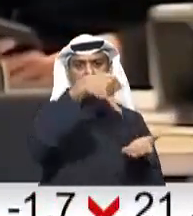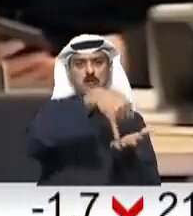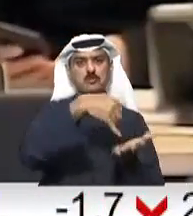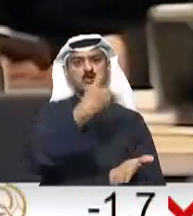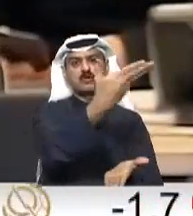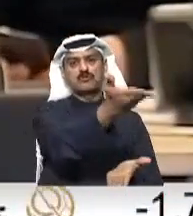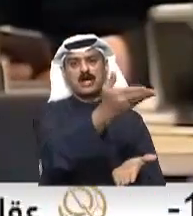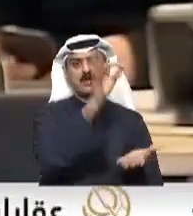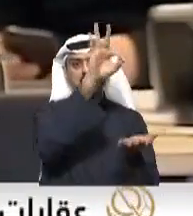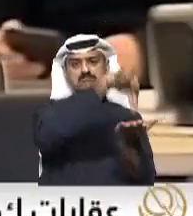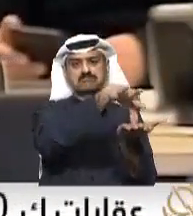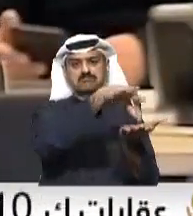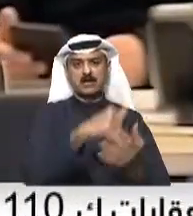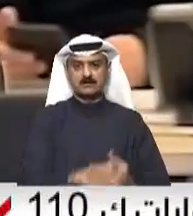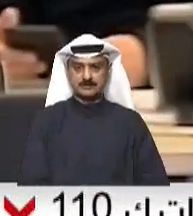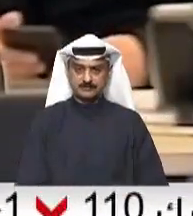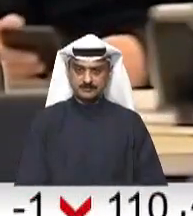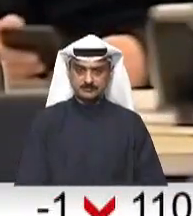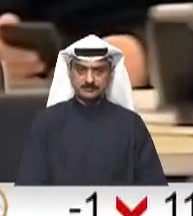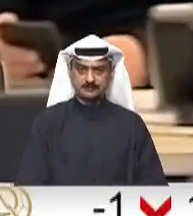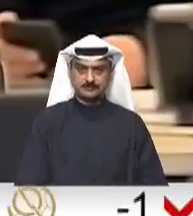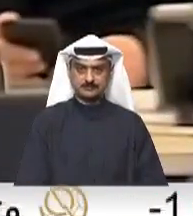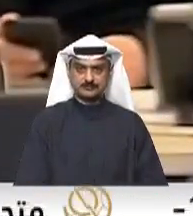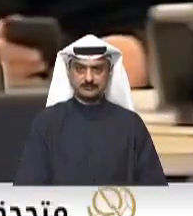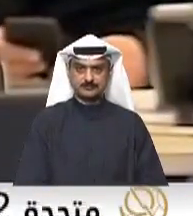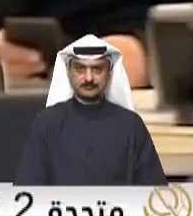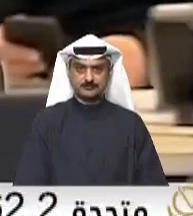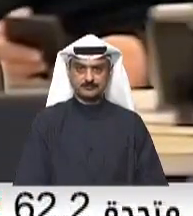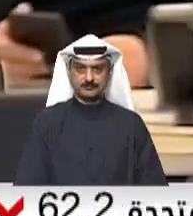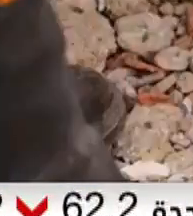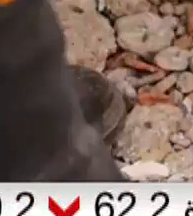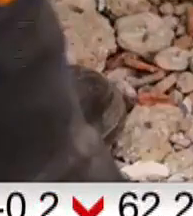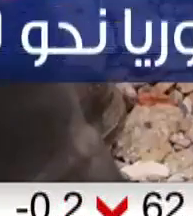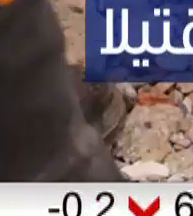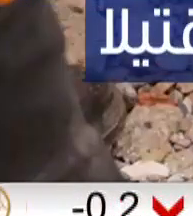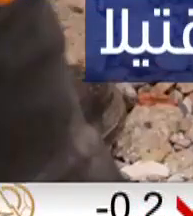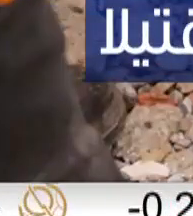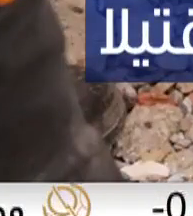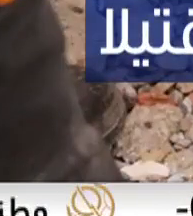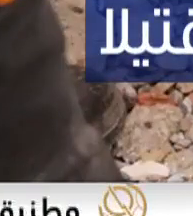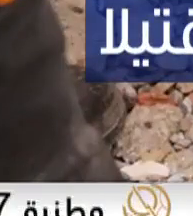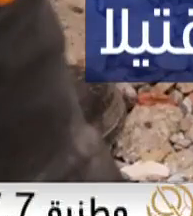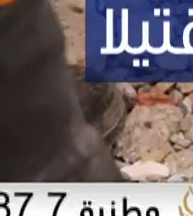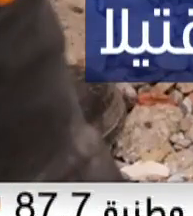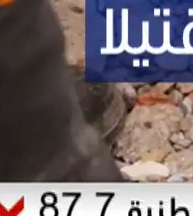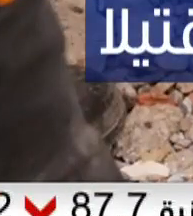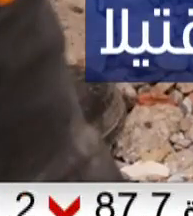تماسlar kurulmaya başlanmıştır.